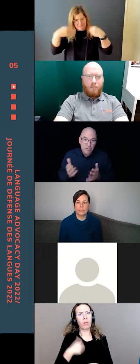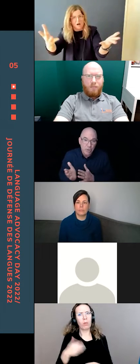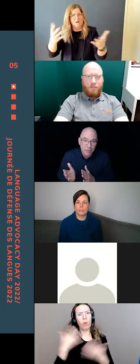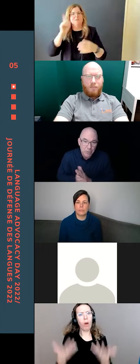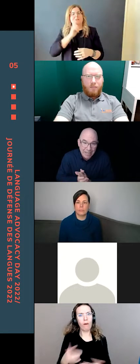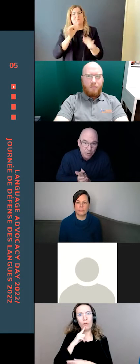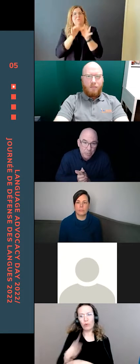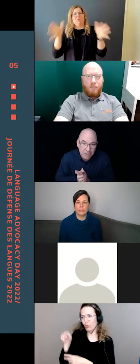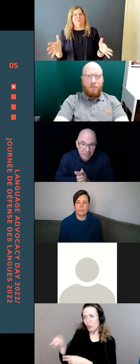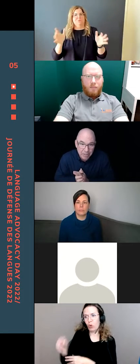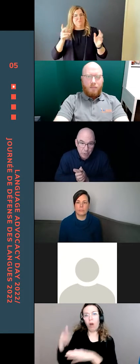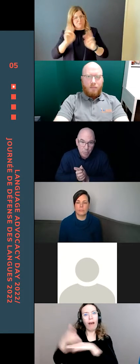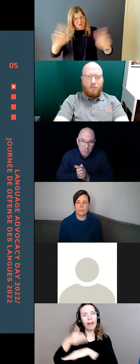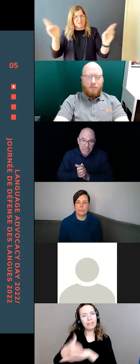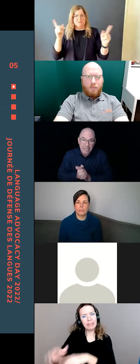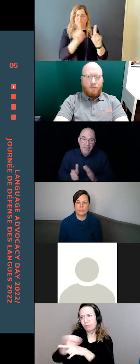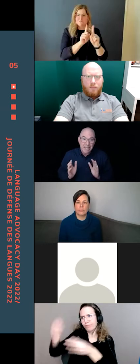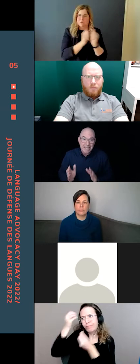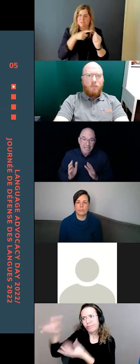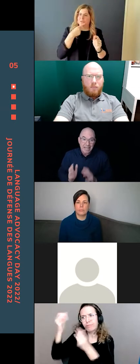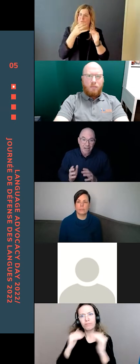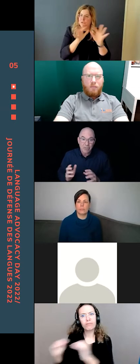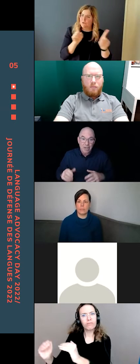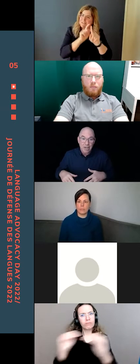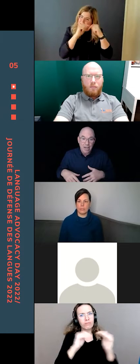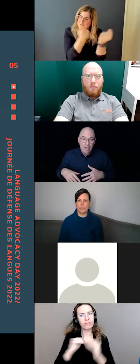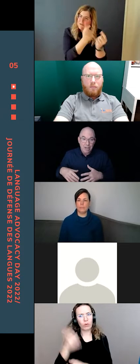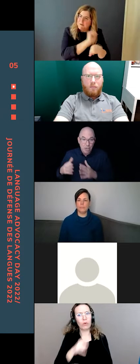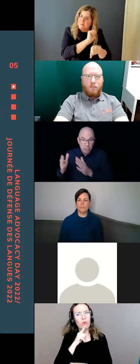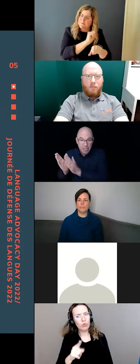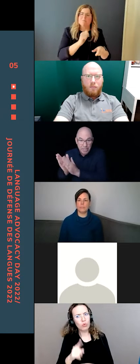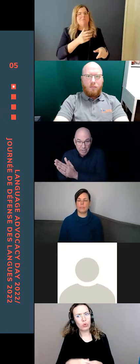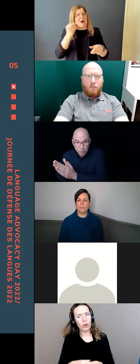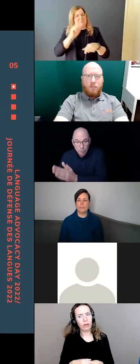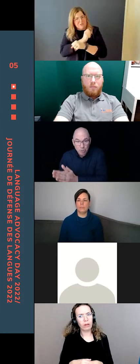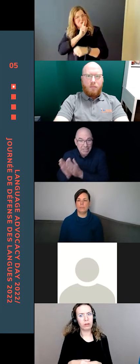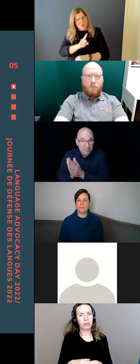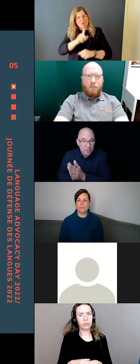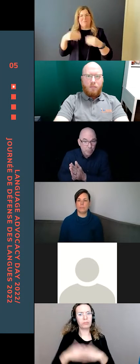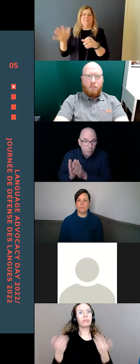important pour s'assurer que cet individu peut avoir accès à la formation.